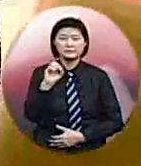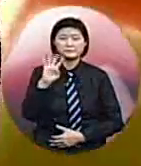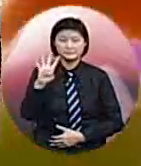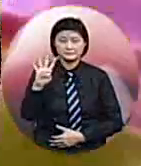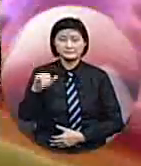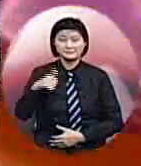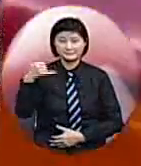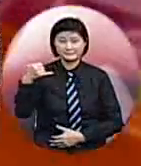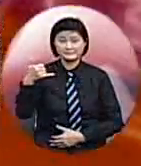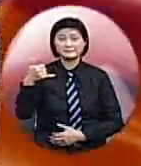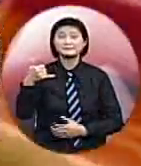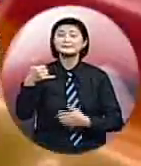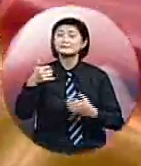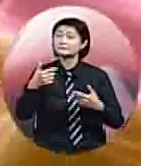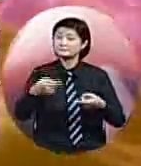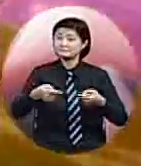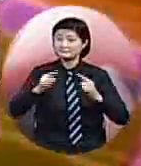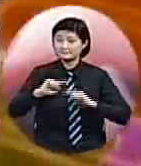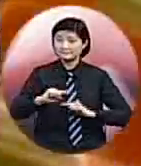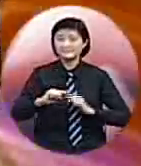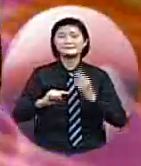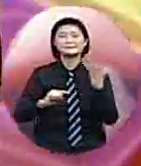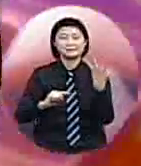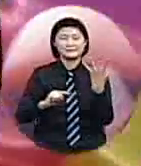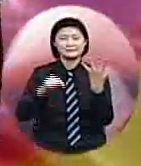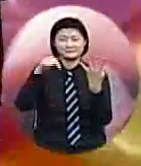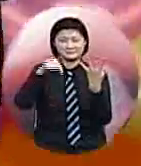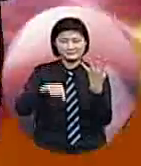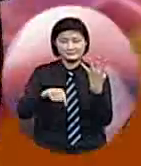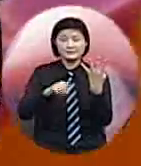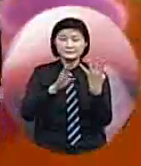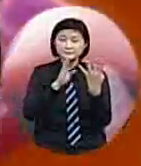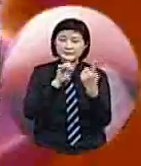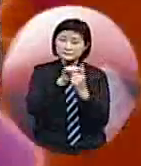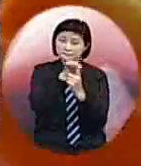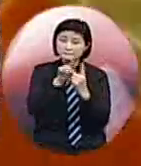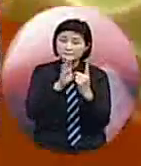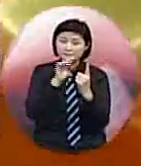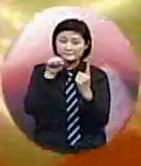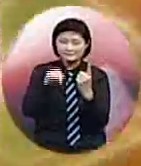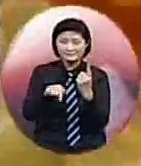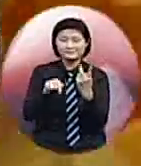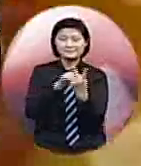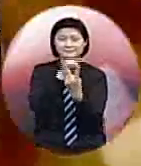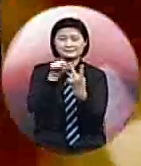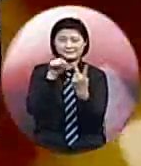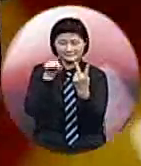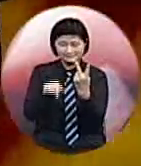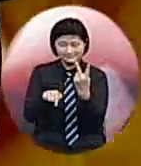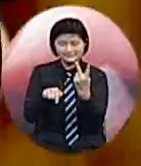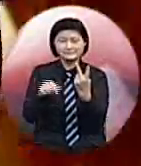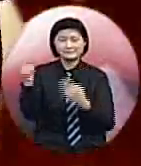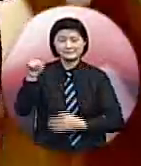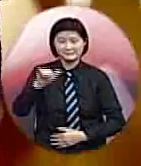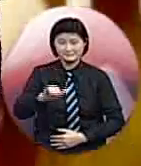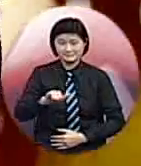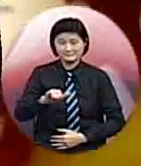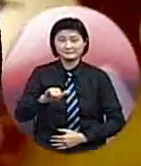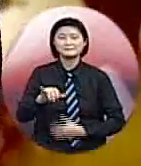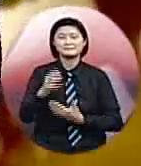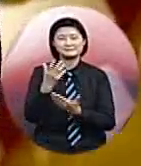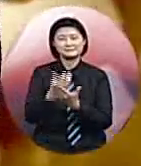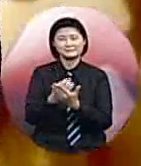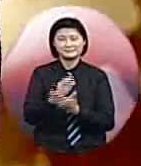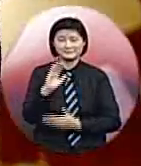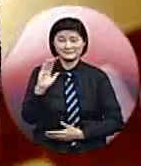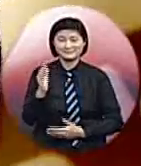060-608-1004번 누르시고 퀴즈 참여는 몇 번으로요? 4번. 4번 누르시고 1번이 나오면 1번, 2번이 나오면 2번 누르시고 수화기를 놓으시면 번호가